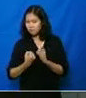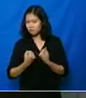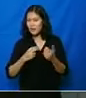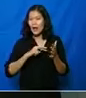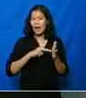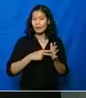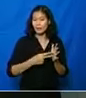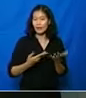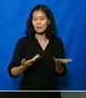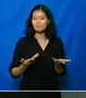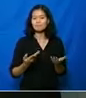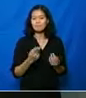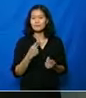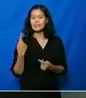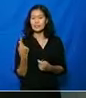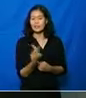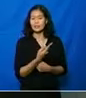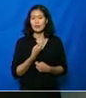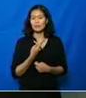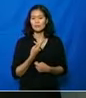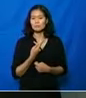kita menjadi